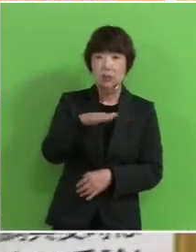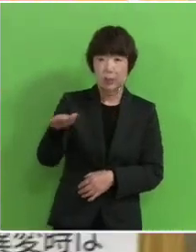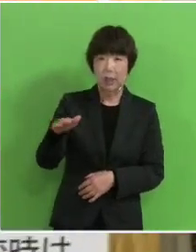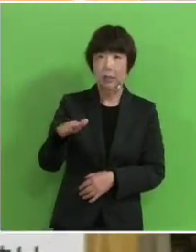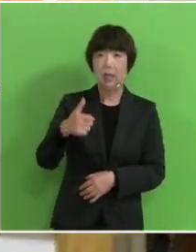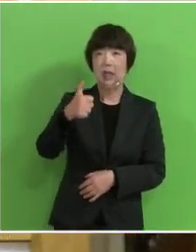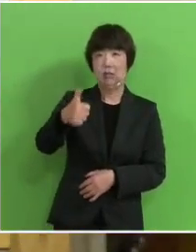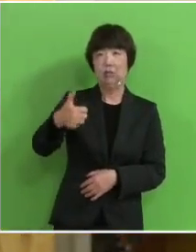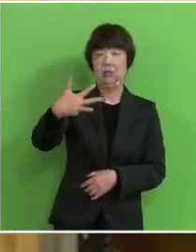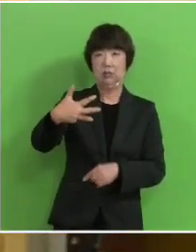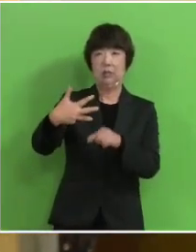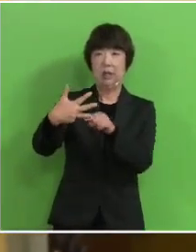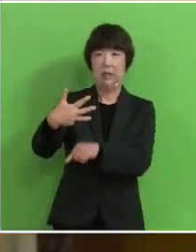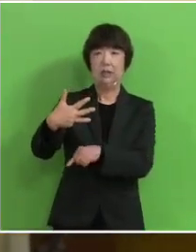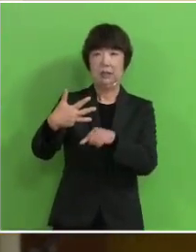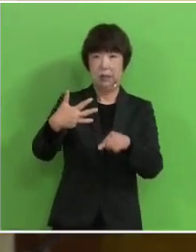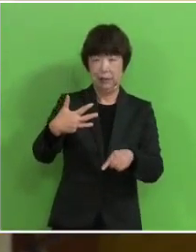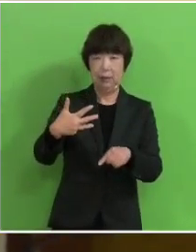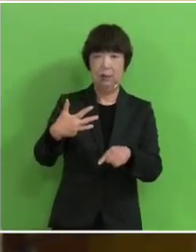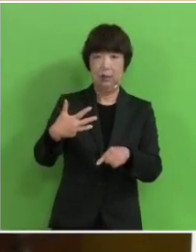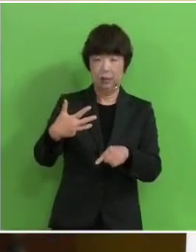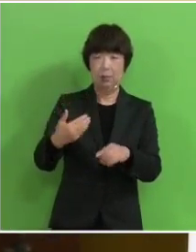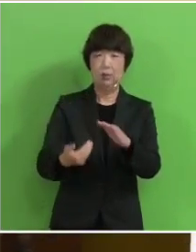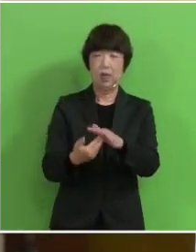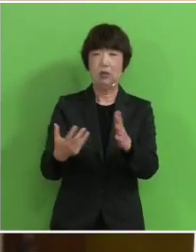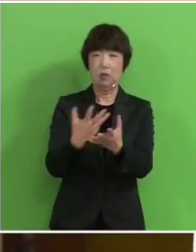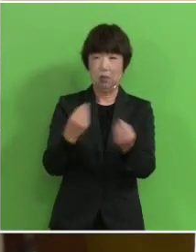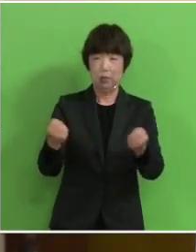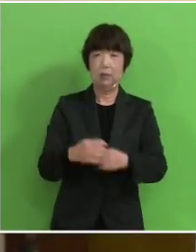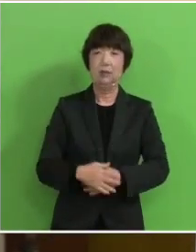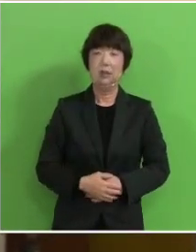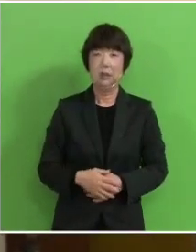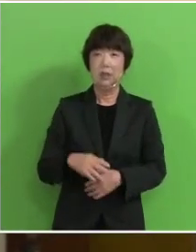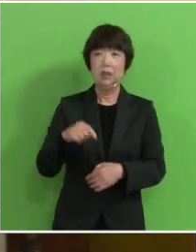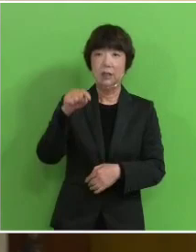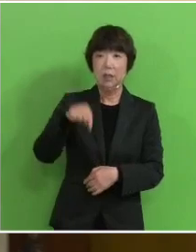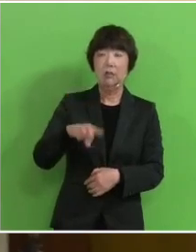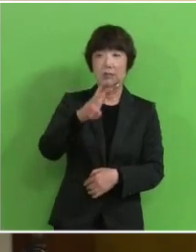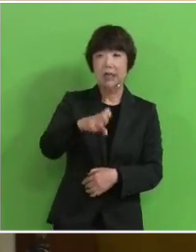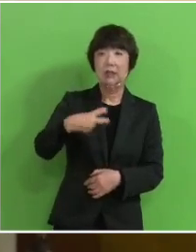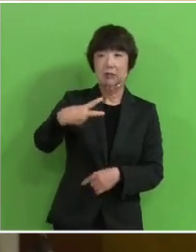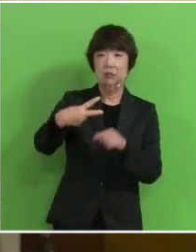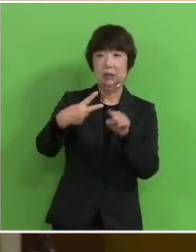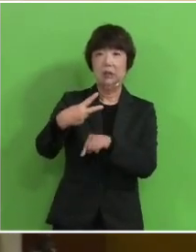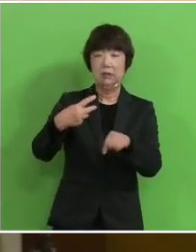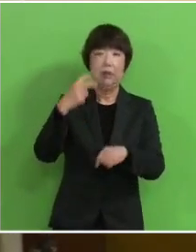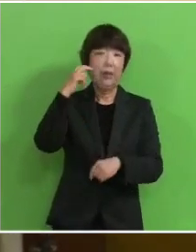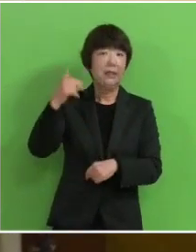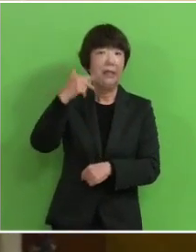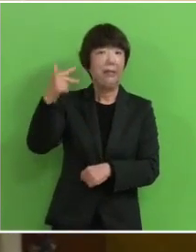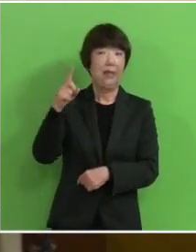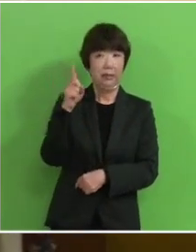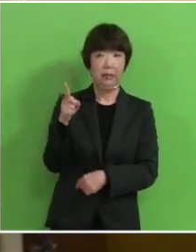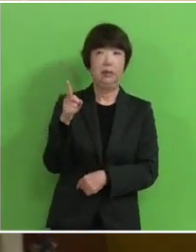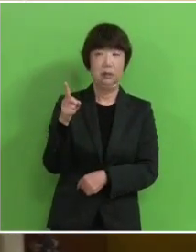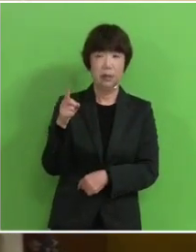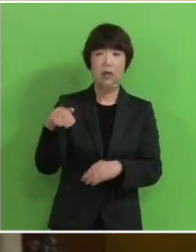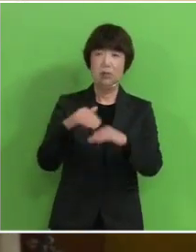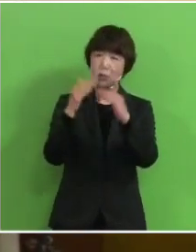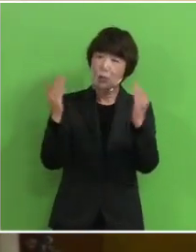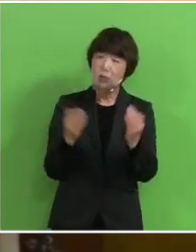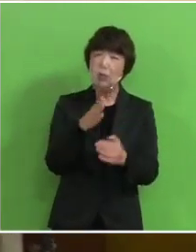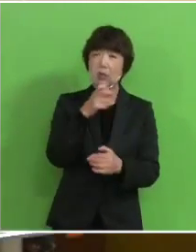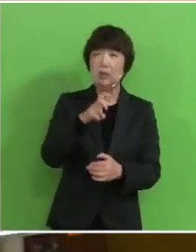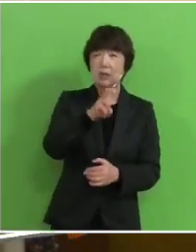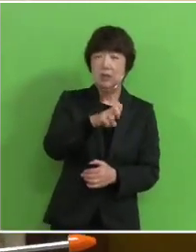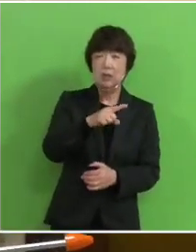58名と妻たーーーこのうち32名が松山市で大半は20